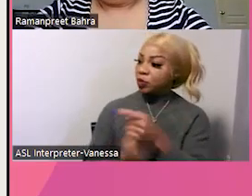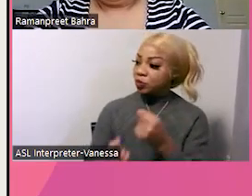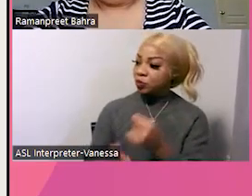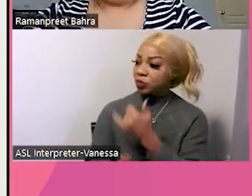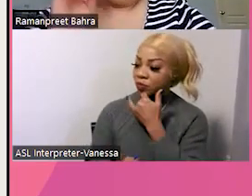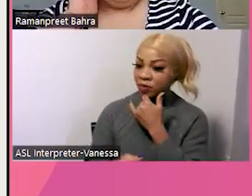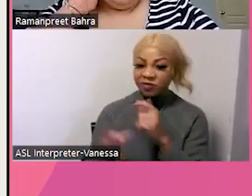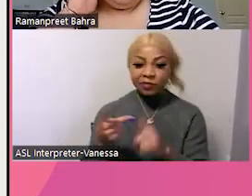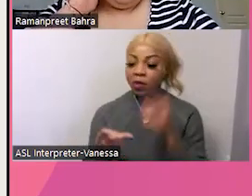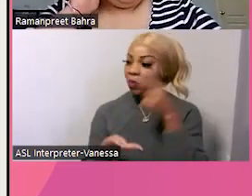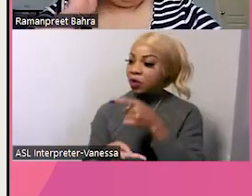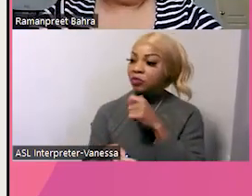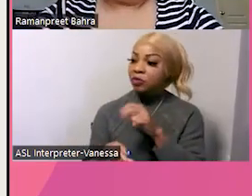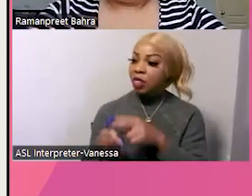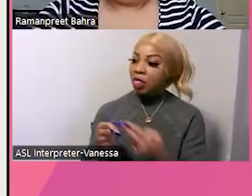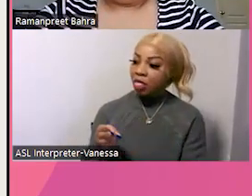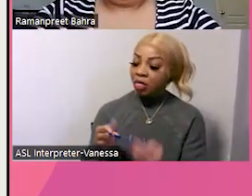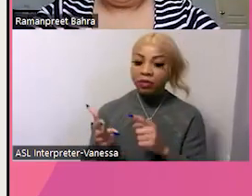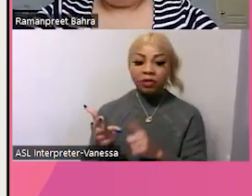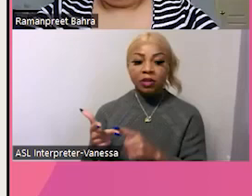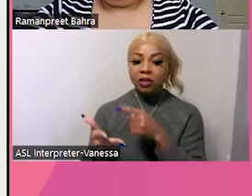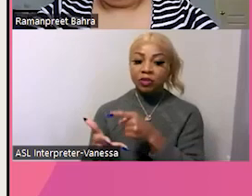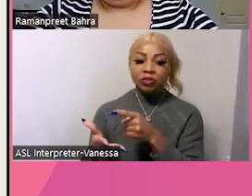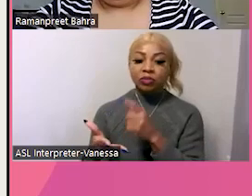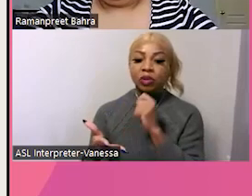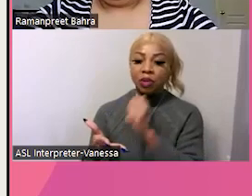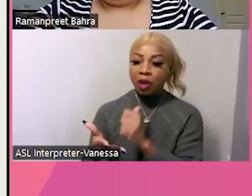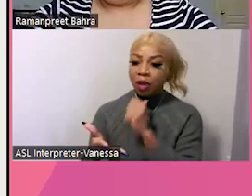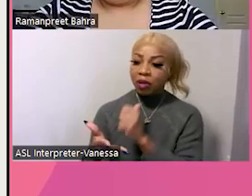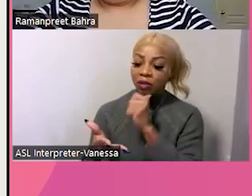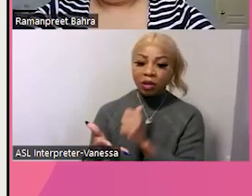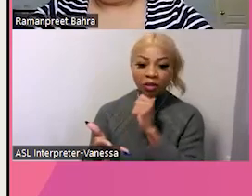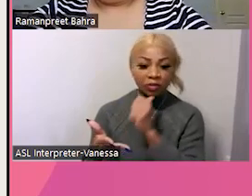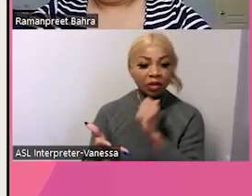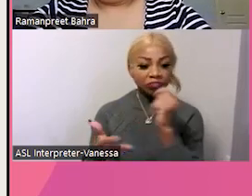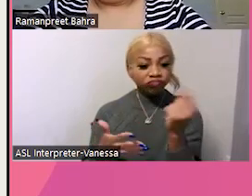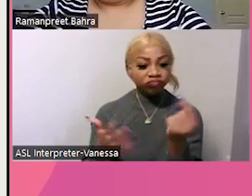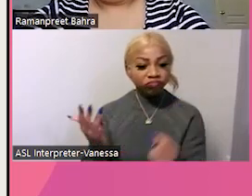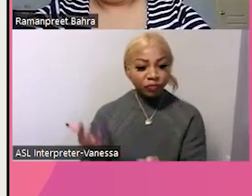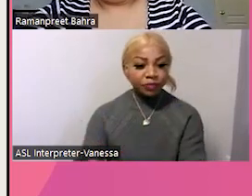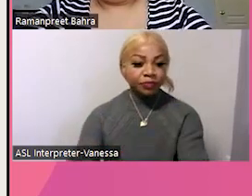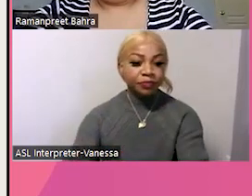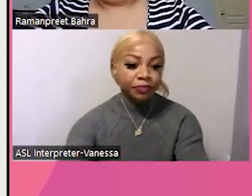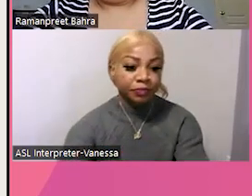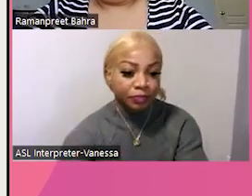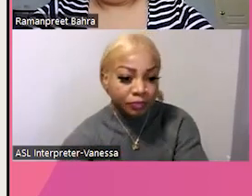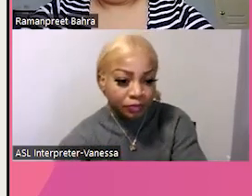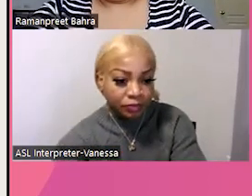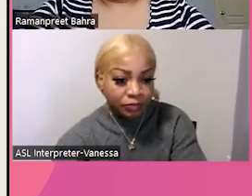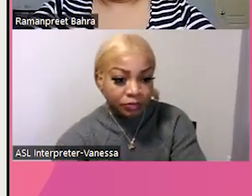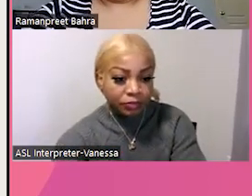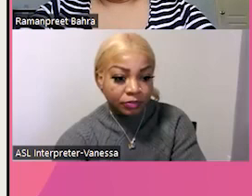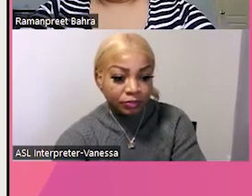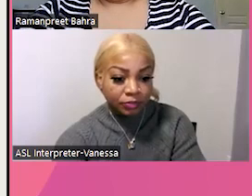Le médecin se pose la question, qu'est-ce que tu fais qui cloche? Pourquoi ne perds-tu pas de poids? Donc, et